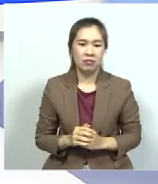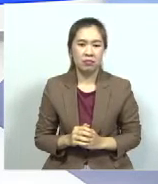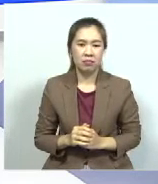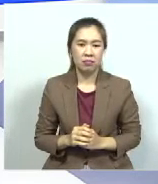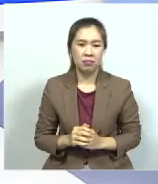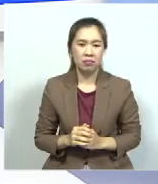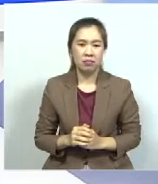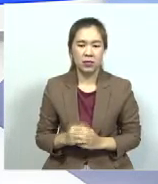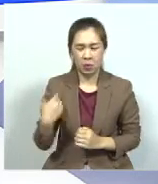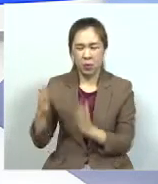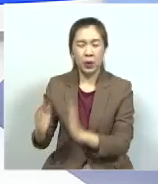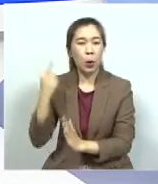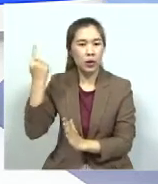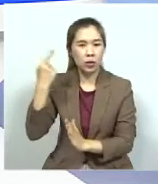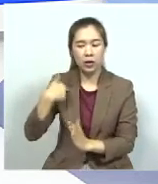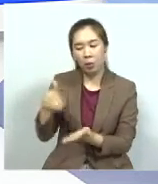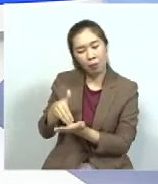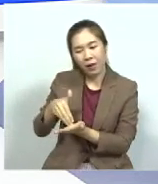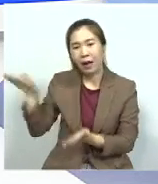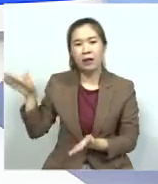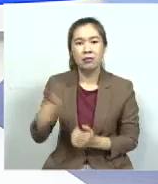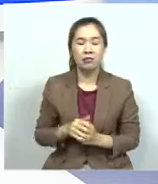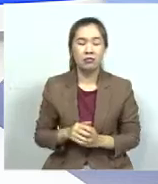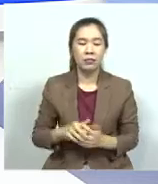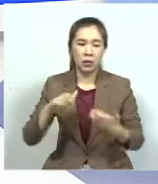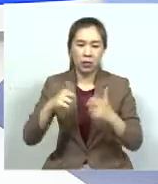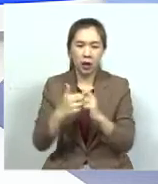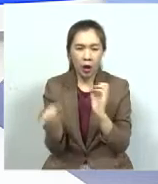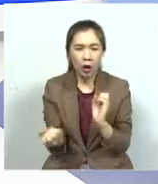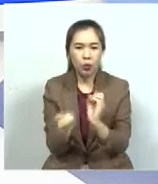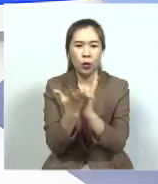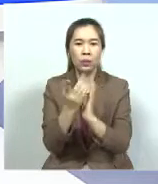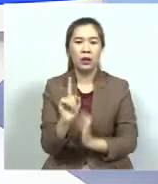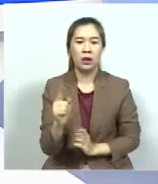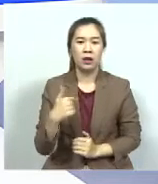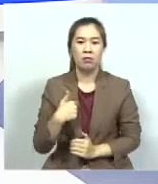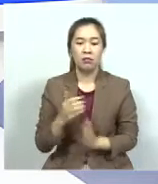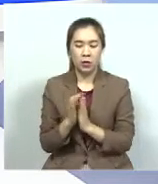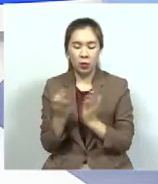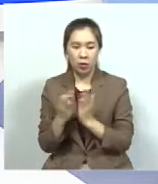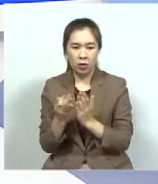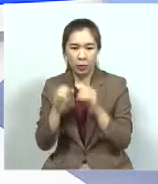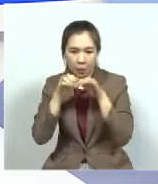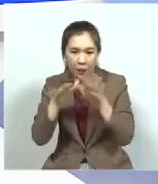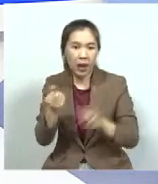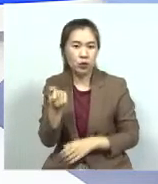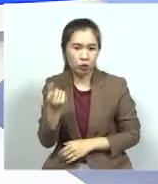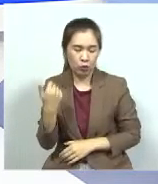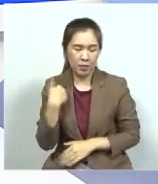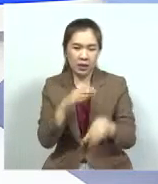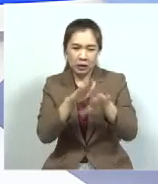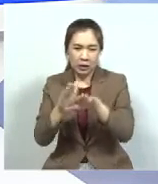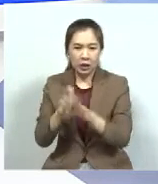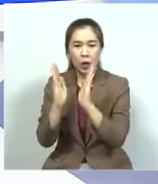าไล่ซึ่งเป็นนักท่องเที่ยวเนี่ยลงไปแล้วกลายเป็นว่าส่งผลกระทบด้วยเพราะว่านักท่องเที่ยวคนนี้ทั้งไลฟ์สดแล้วก็มีการโพสต์เตือ